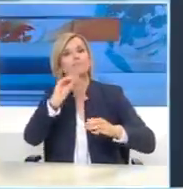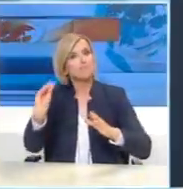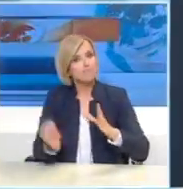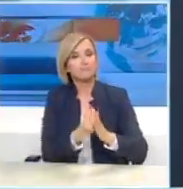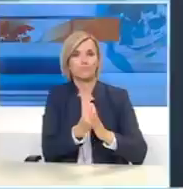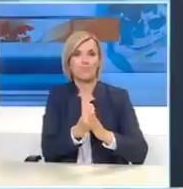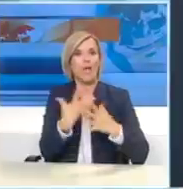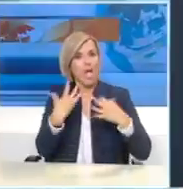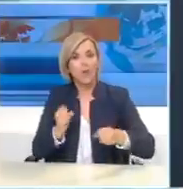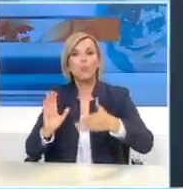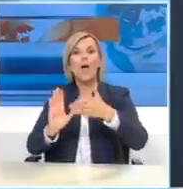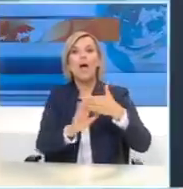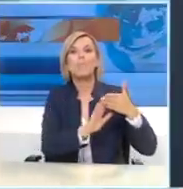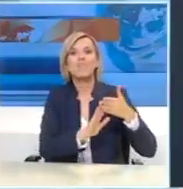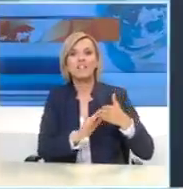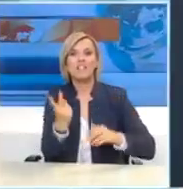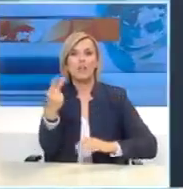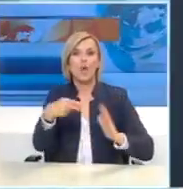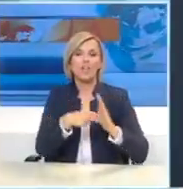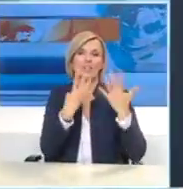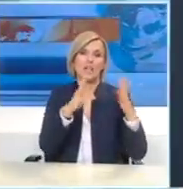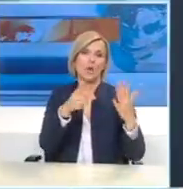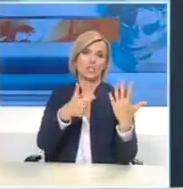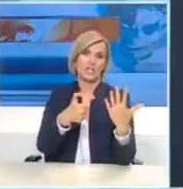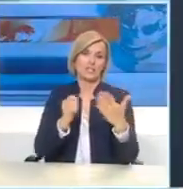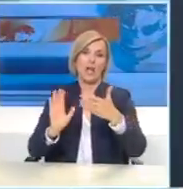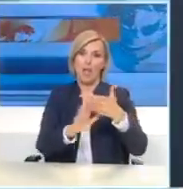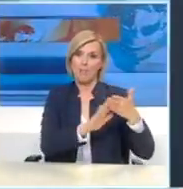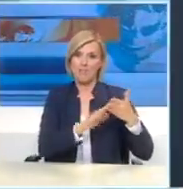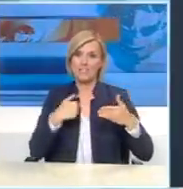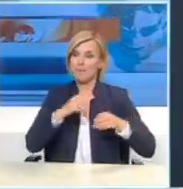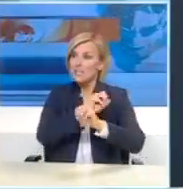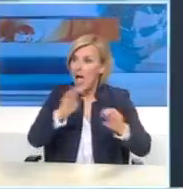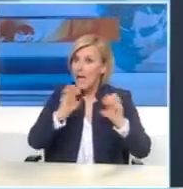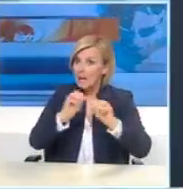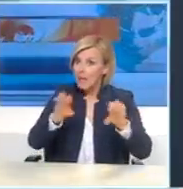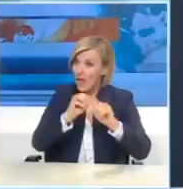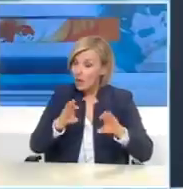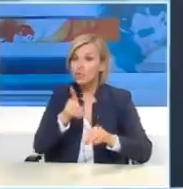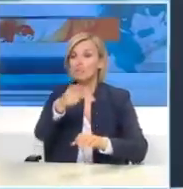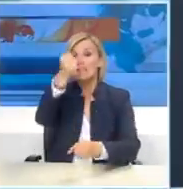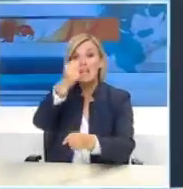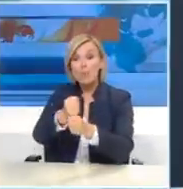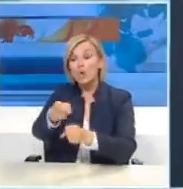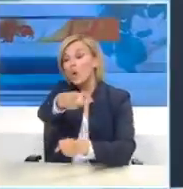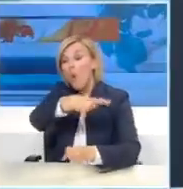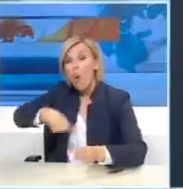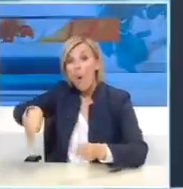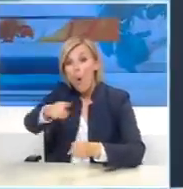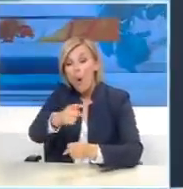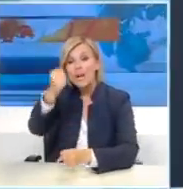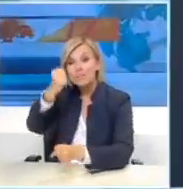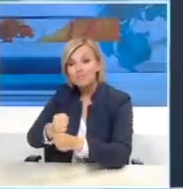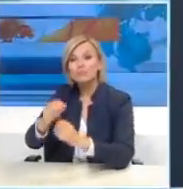2.986 στενές επαφές. Σύμφωνα με το ισχύον πρωτόκολλο, οι στενές επαφές ενημερώνονται, παραμένουν σε 14ήμερη καραντίνα, κατά τη διάρκεια της